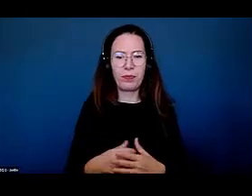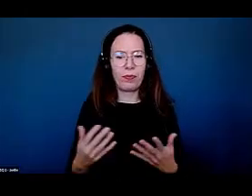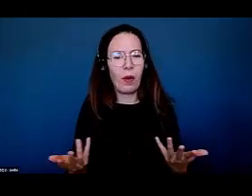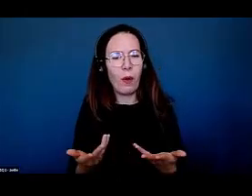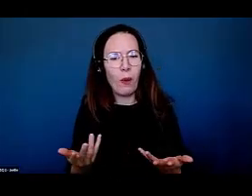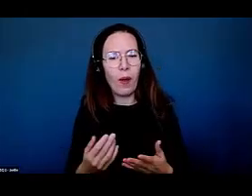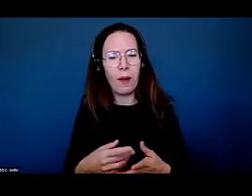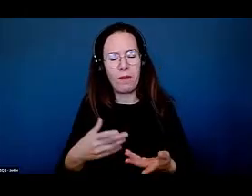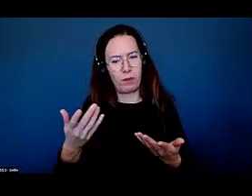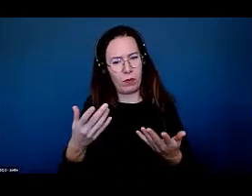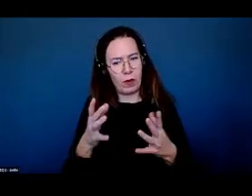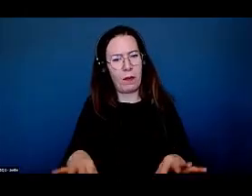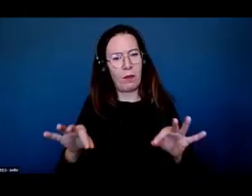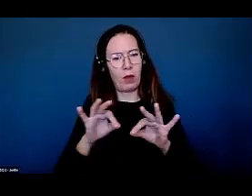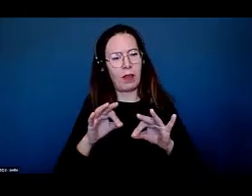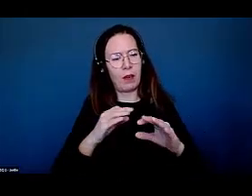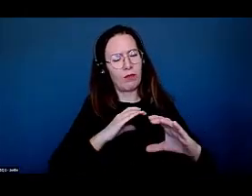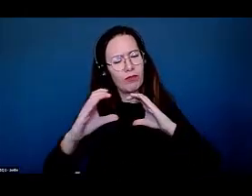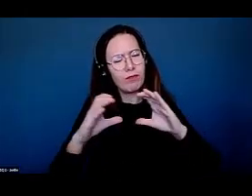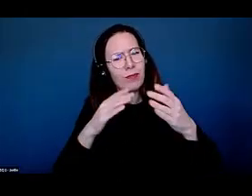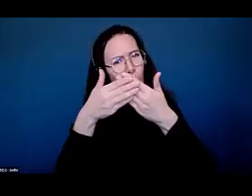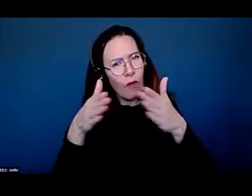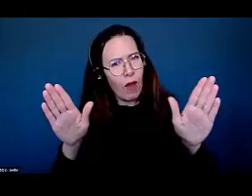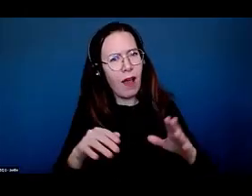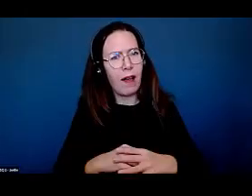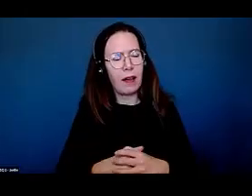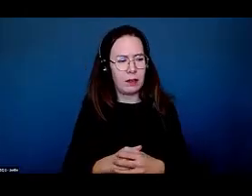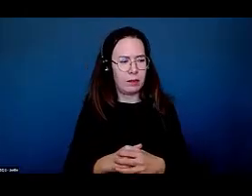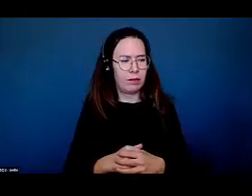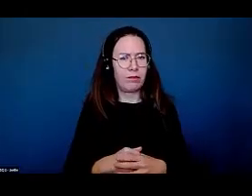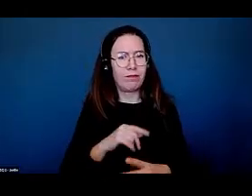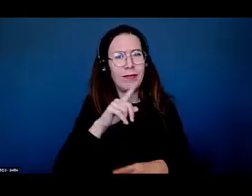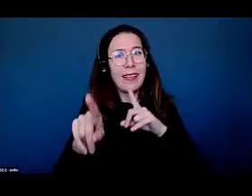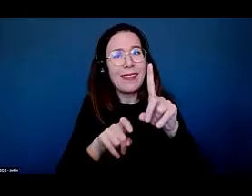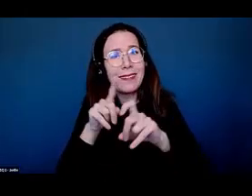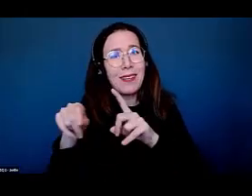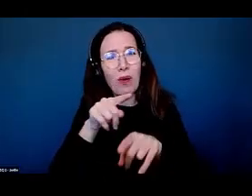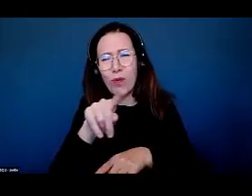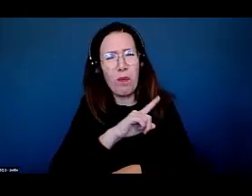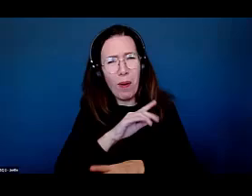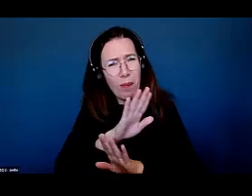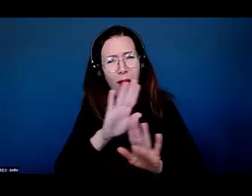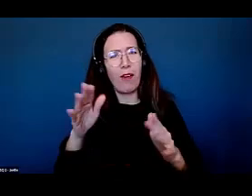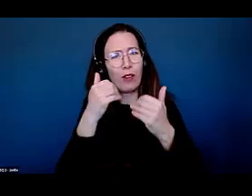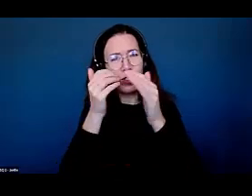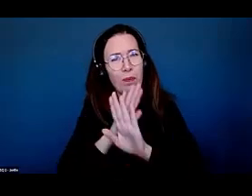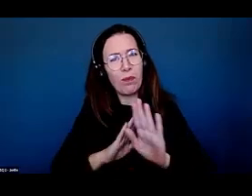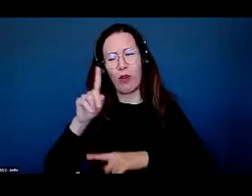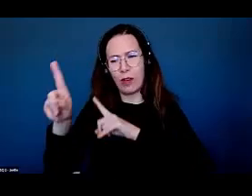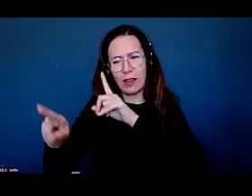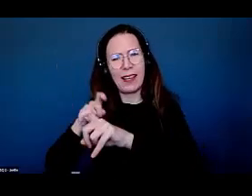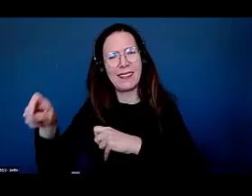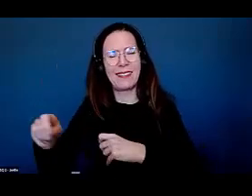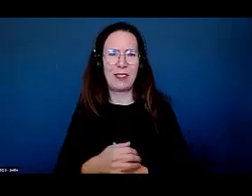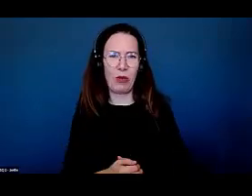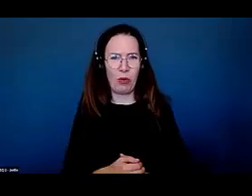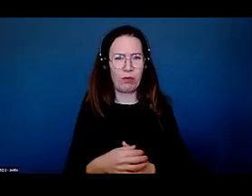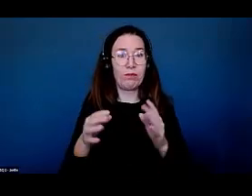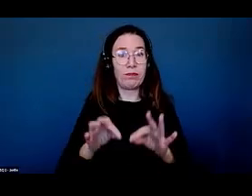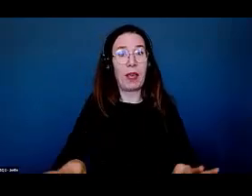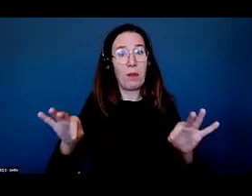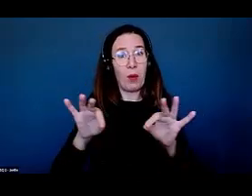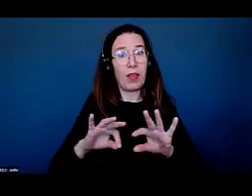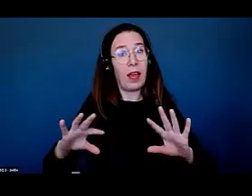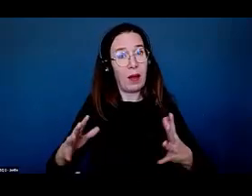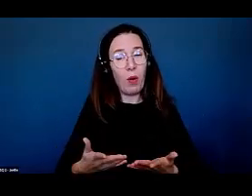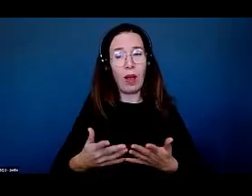vous apporter aujourd'hui, c'est d'avoir un dialogue ouvert, n'ayez pas peur de poser des questions. Il est important